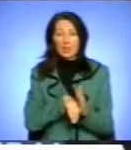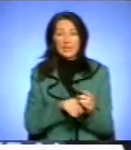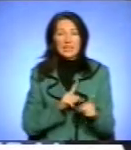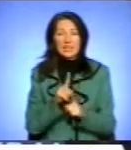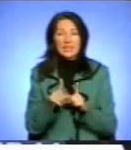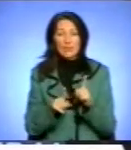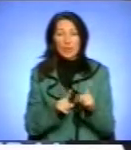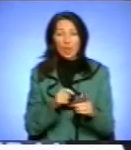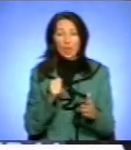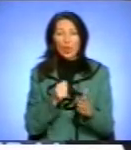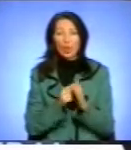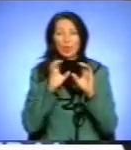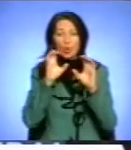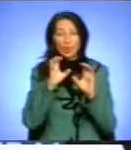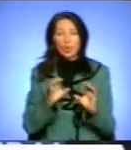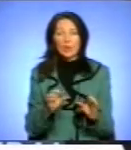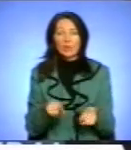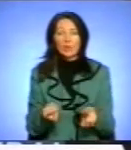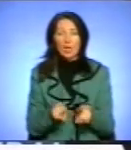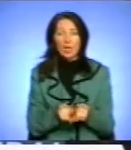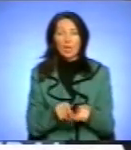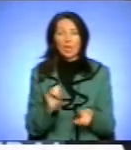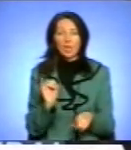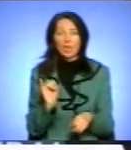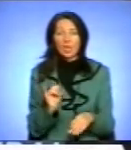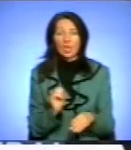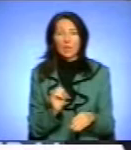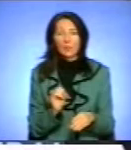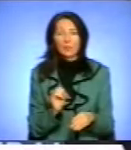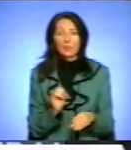змін до законодавства, так і